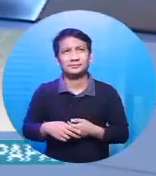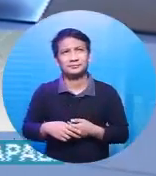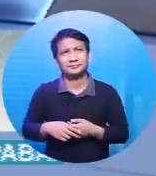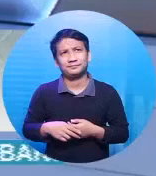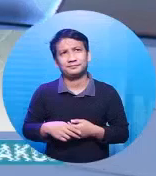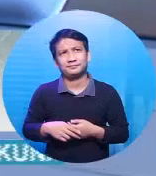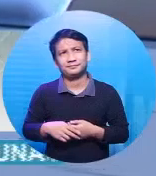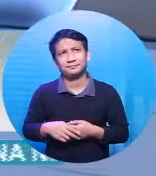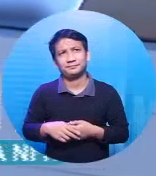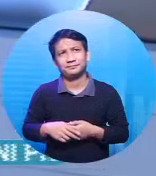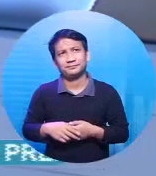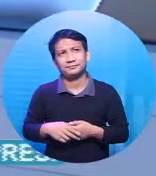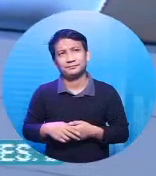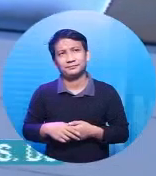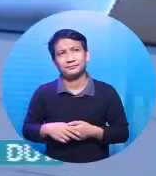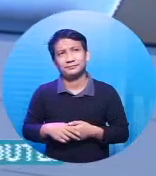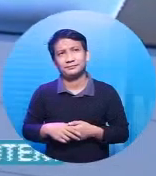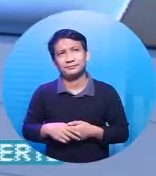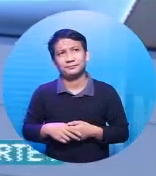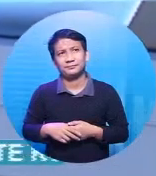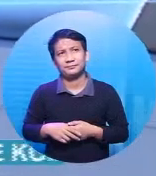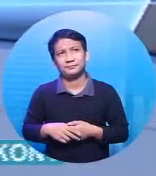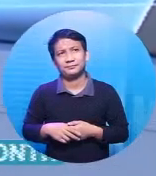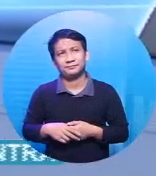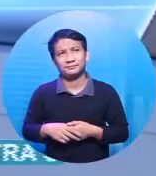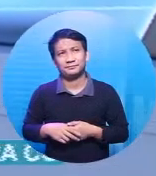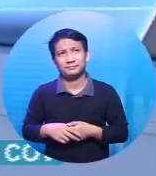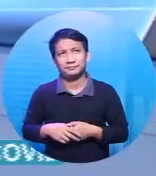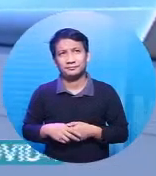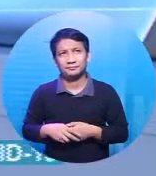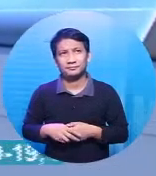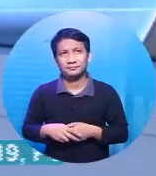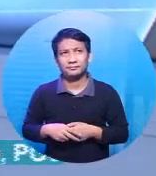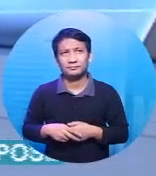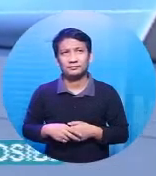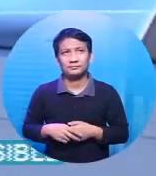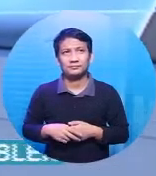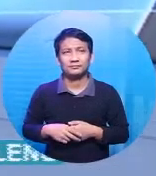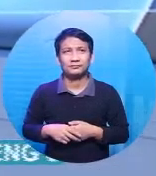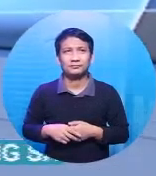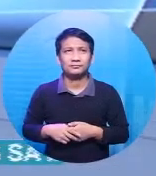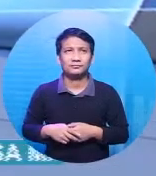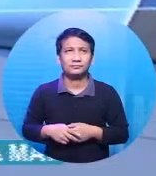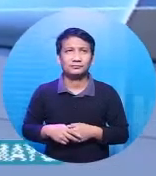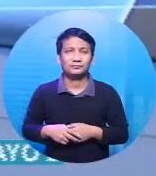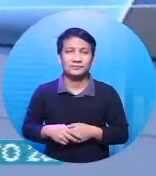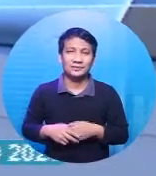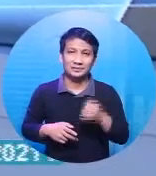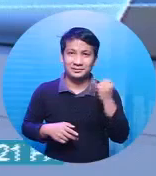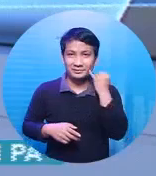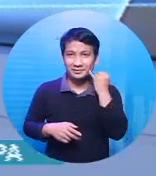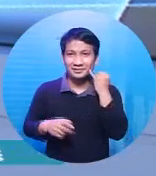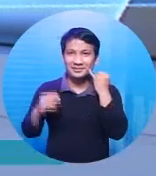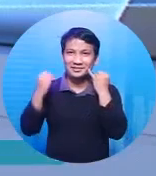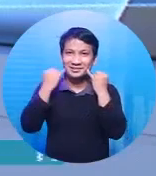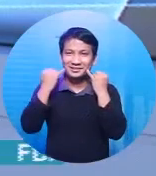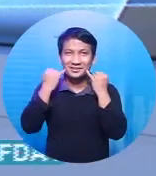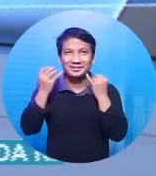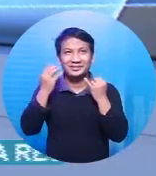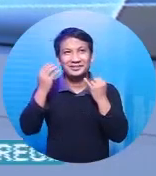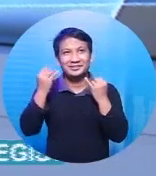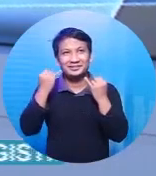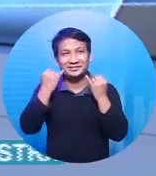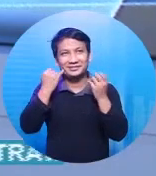Ma'am, Jennifer? Yes po. Ma'am Jasmine? Po.